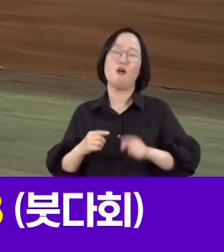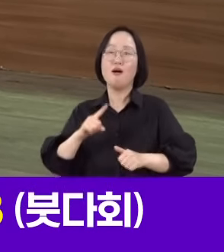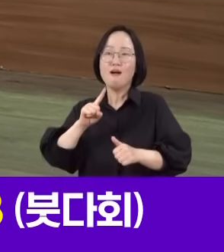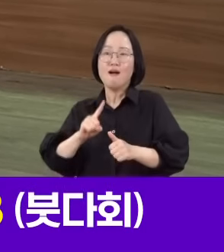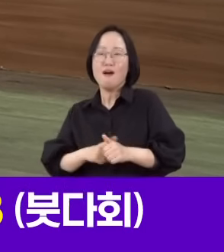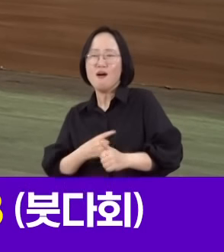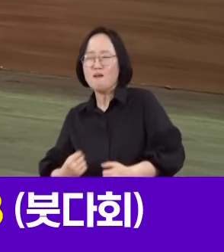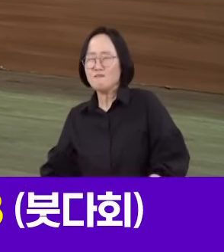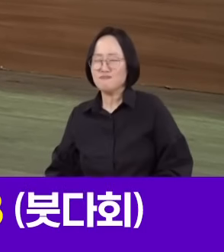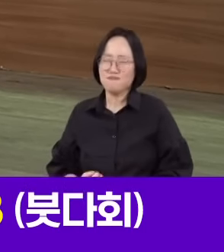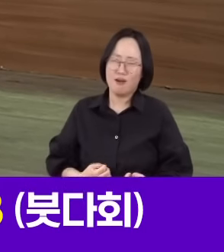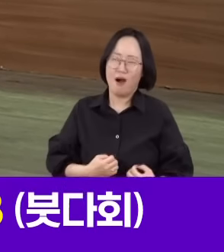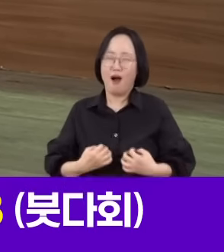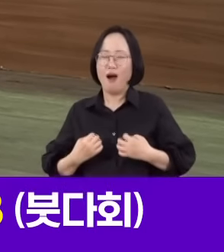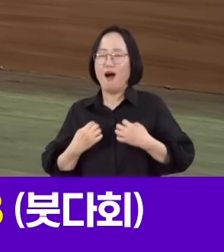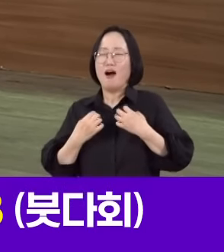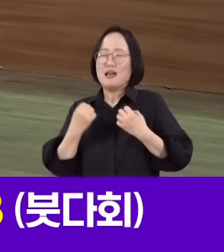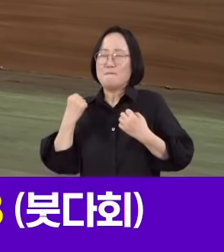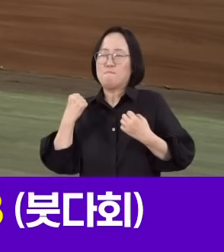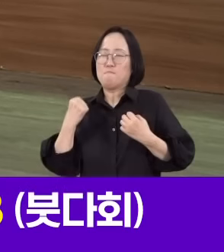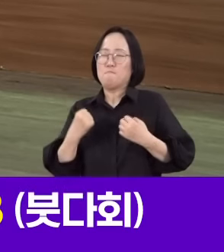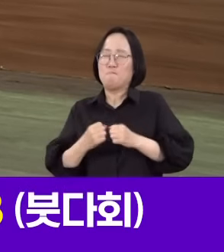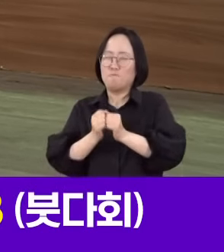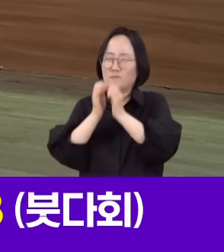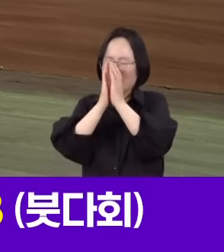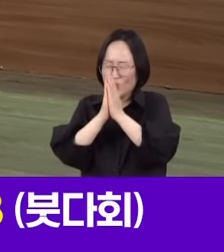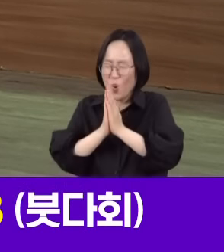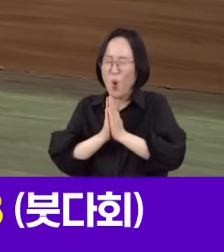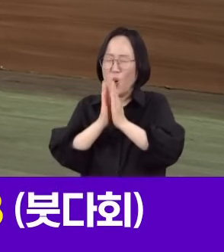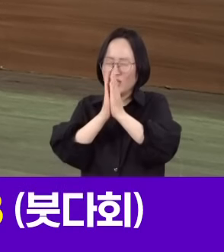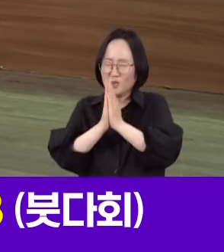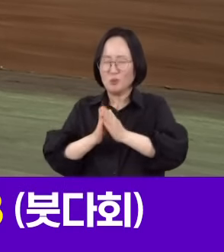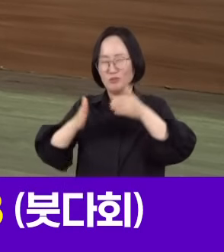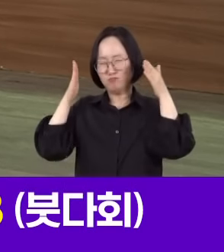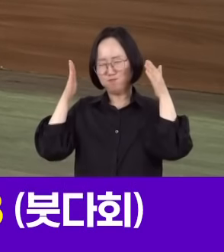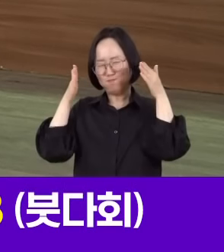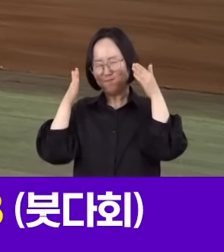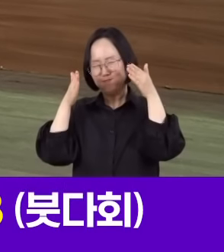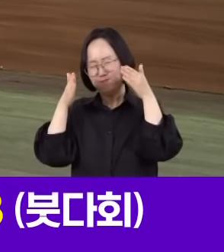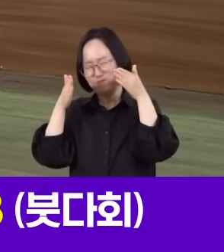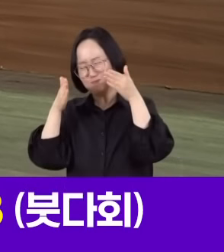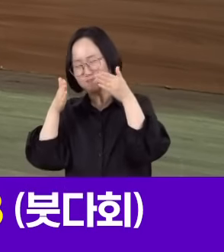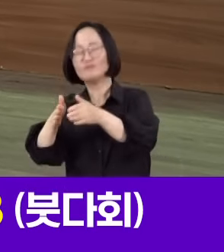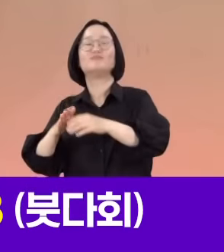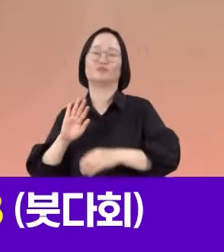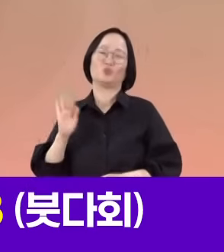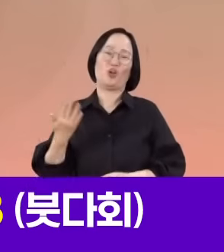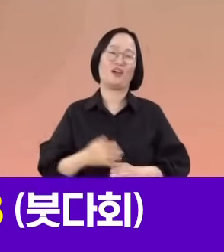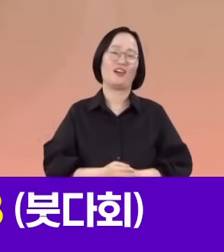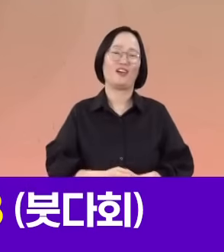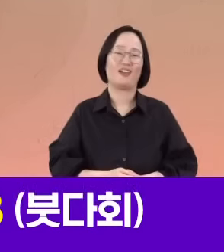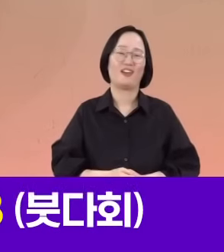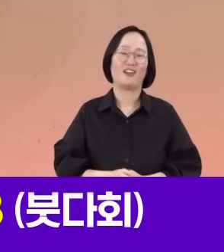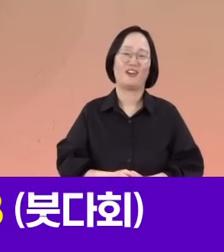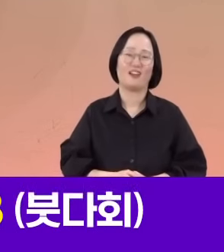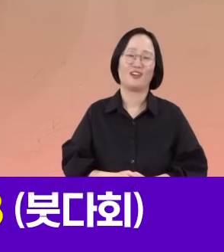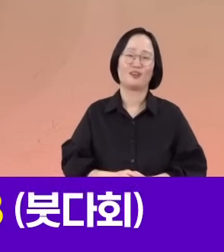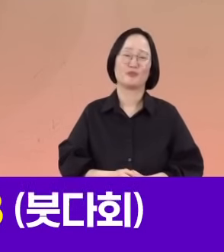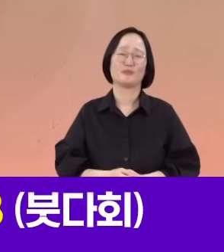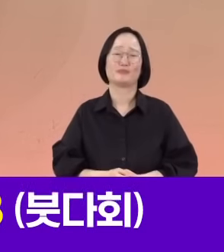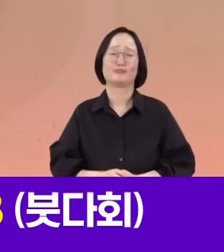저절로 올라와요 얼마나 간절하게 사람이 아파야 힘들어야 간절하고 그러면서 무슨